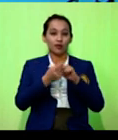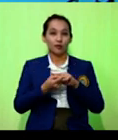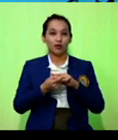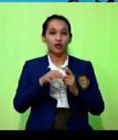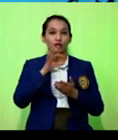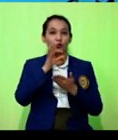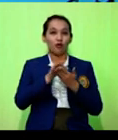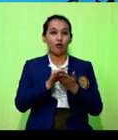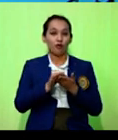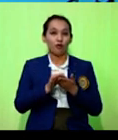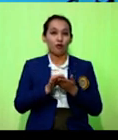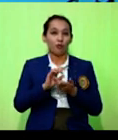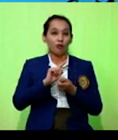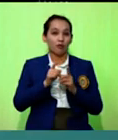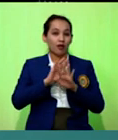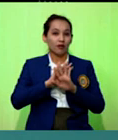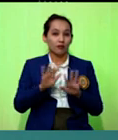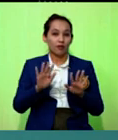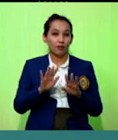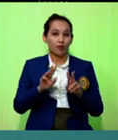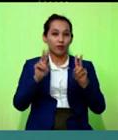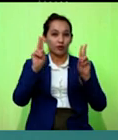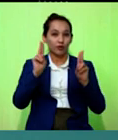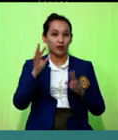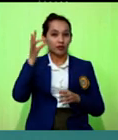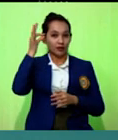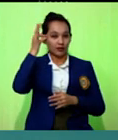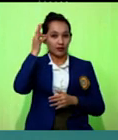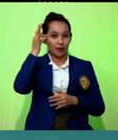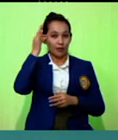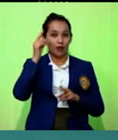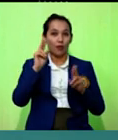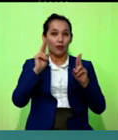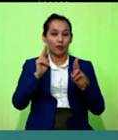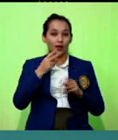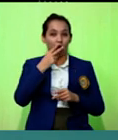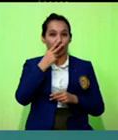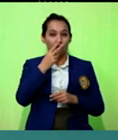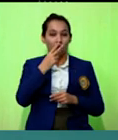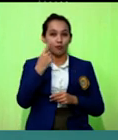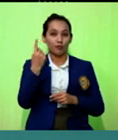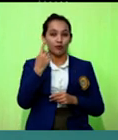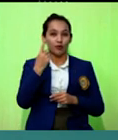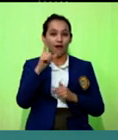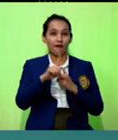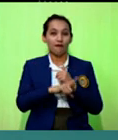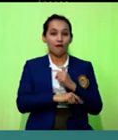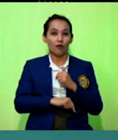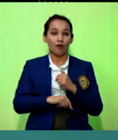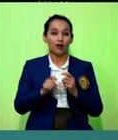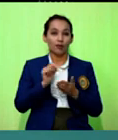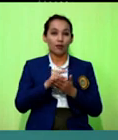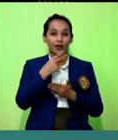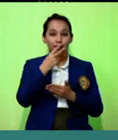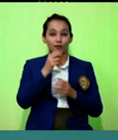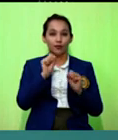yig'indi o'zgarmaydi. Ushbu qonuniyat yodingizdami? Shu qonuniyatni mana shu birinchi va oxirgi misolda ko'rishimiz